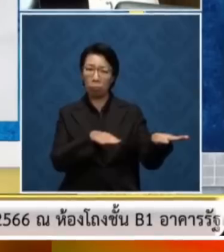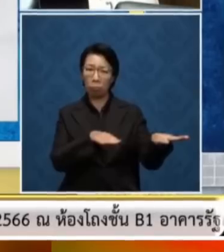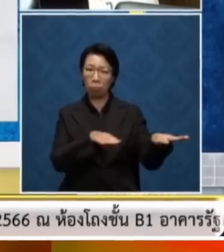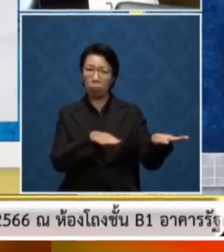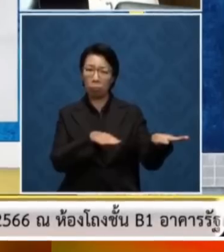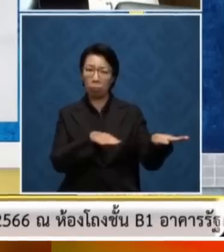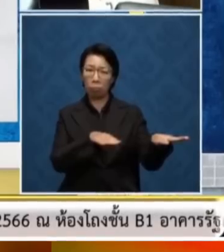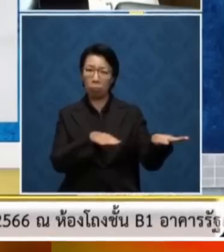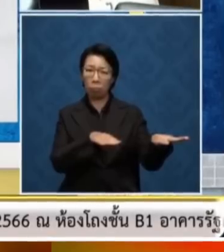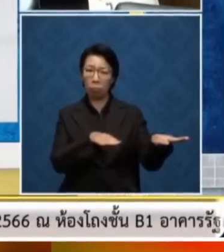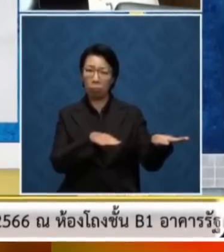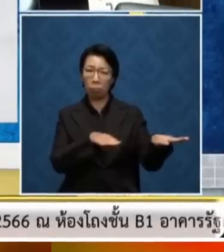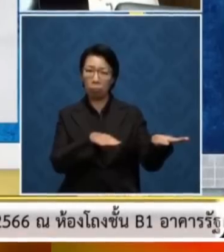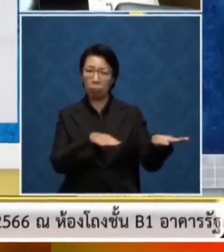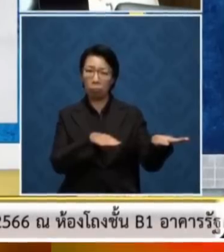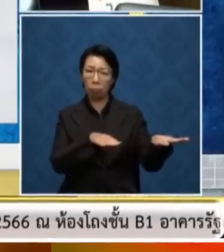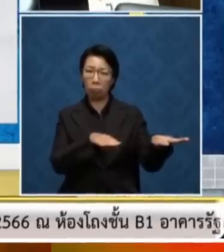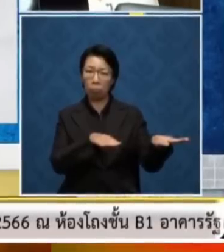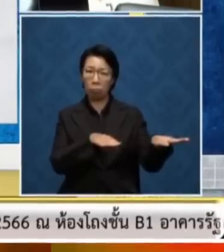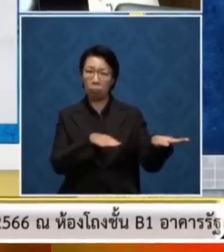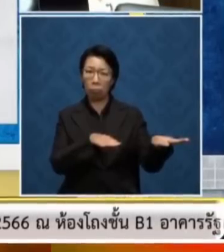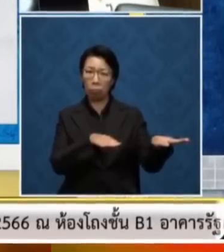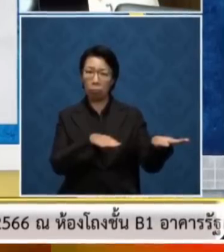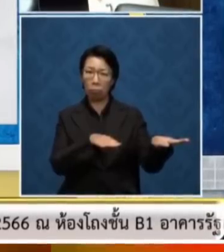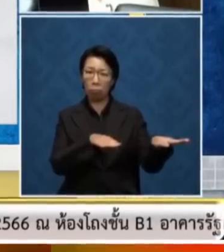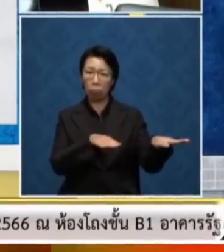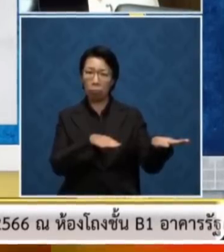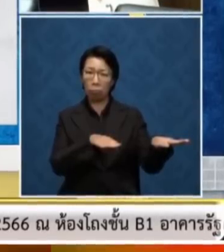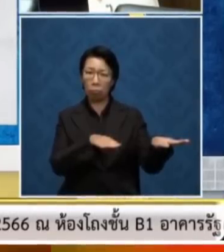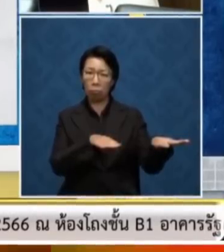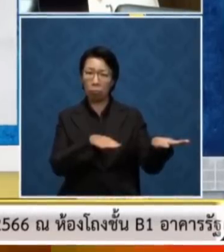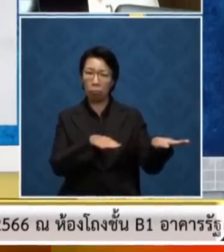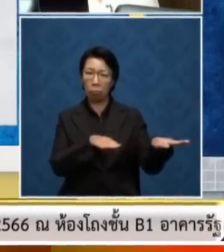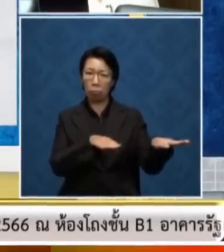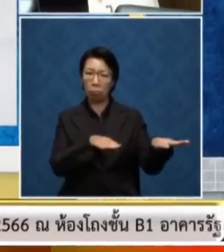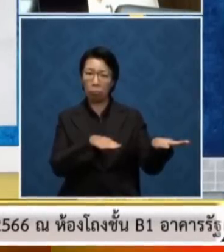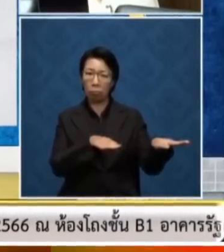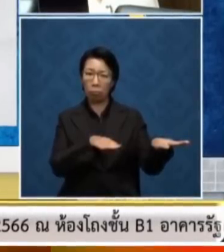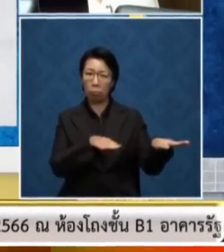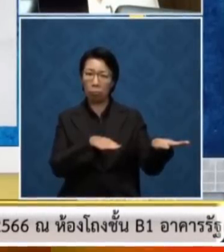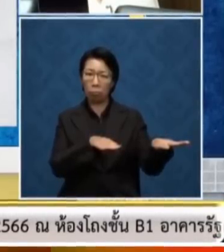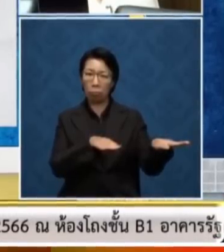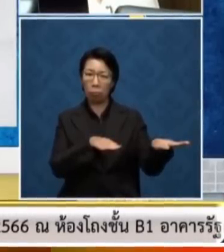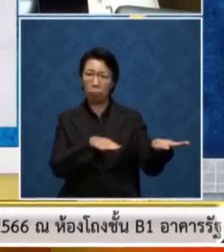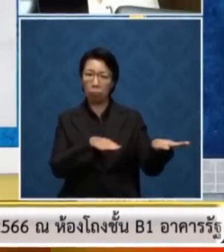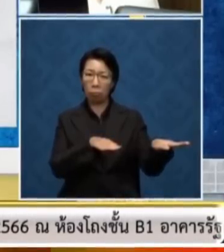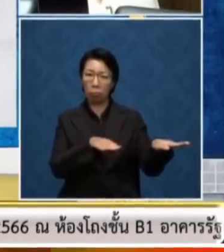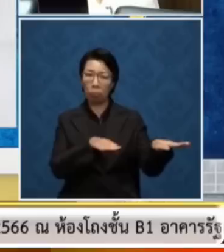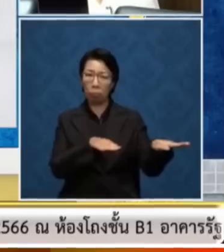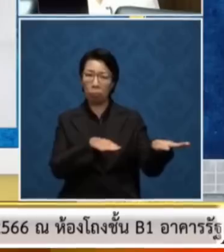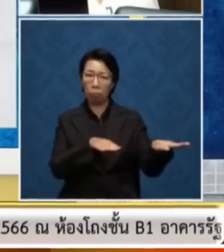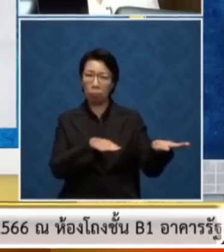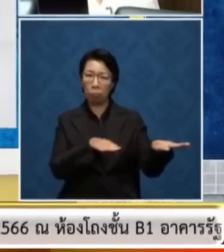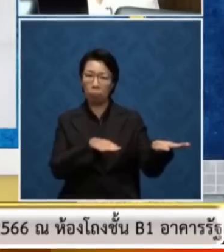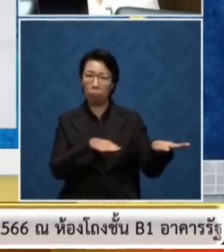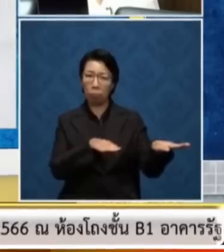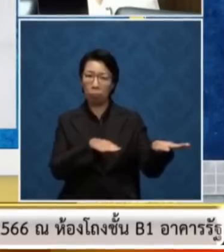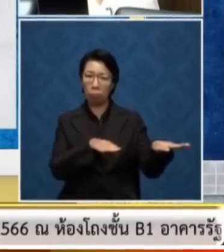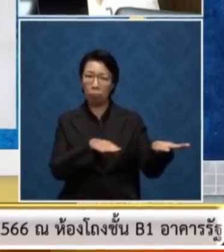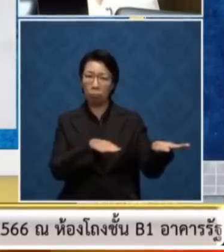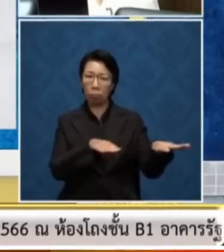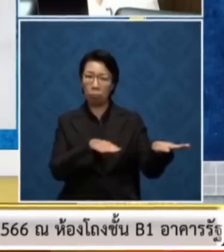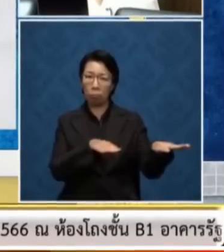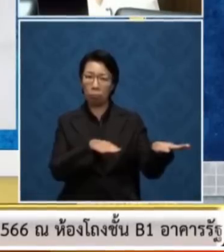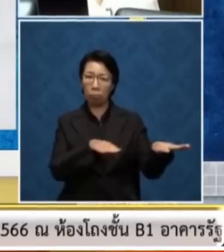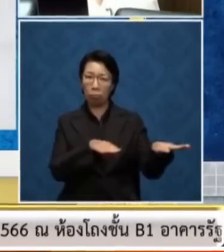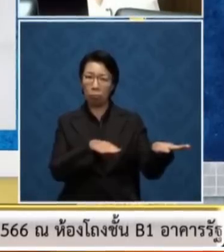และการอัปเดตข่าวสารเกิดขึ้นในคลิปอยู่แล้วเพราะฉะนั้นช่วงปู่แอ๊ดขอบ่นซึ่งเป็นการสรุ